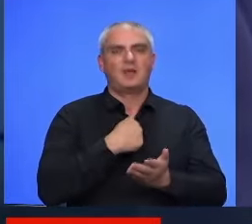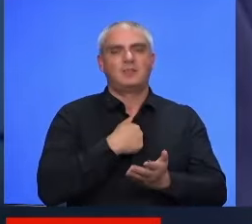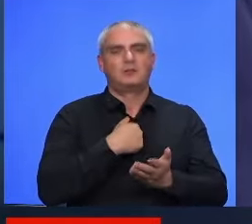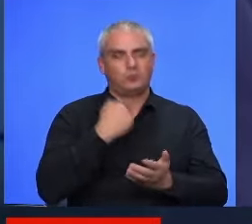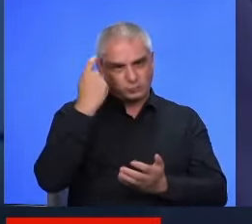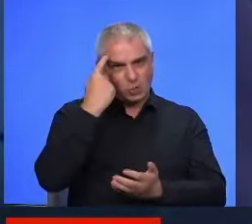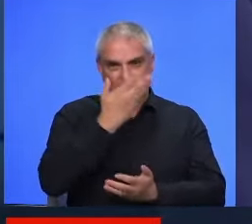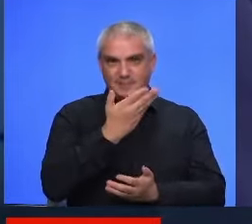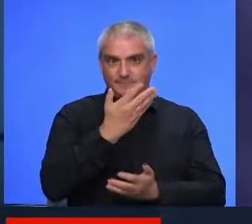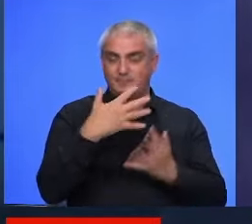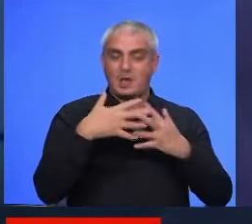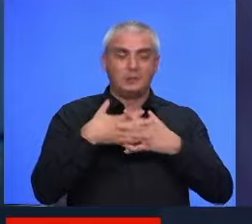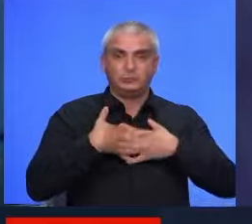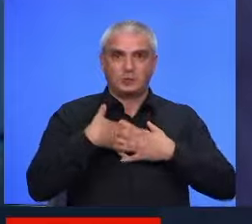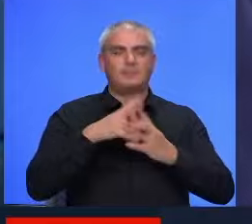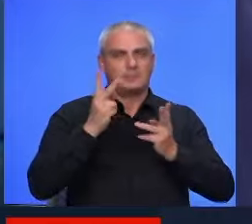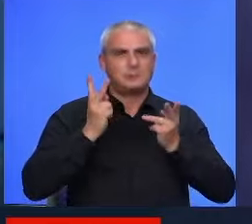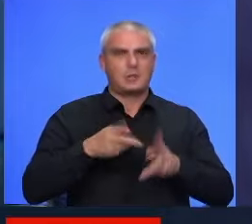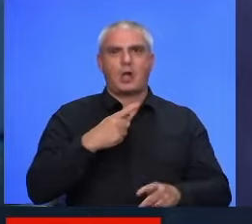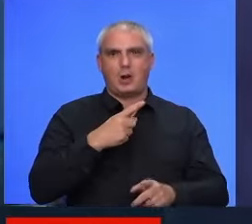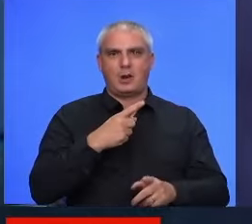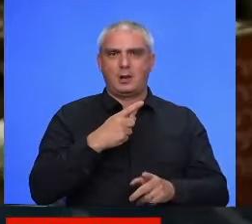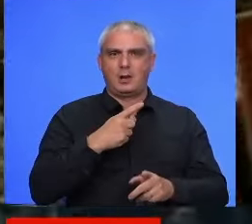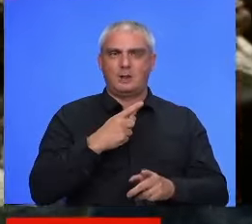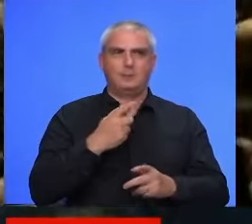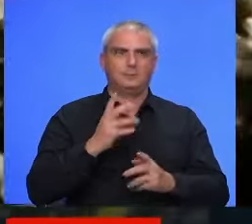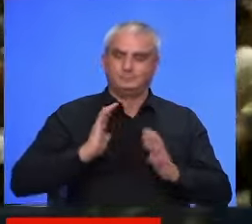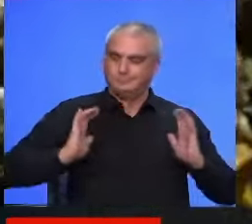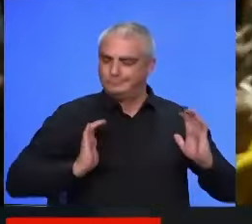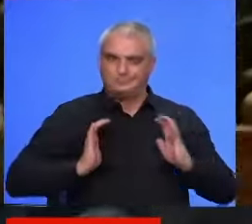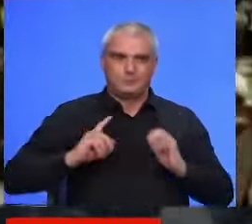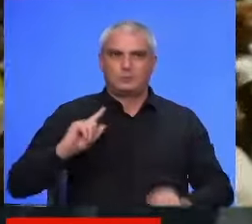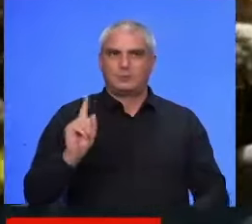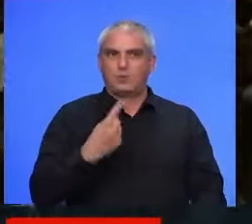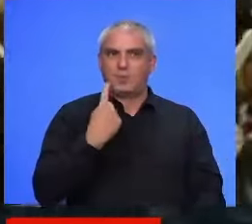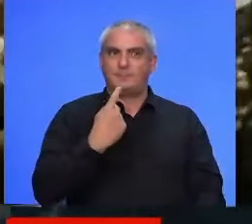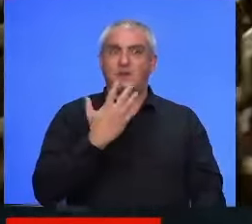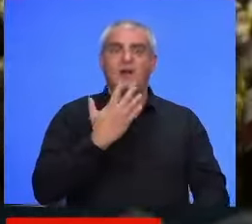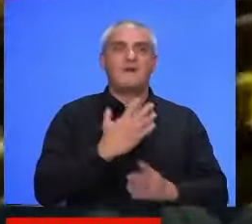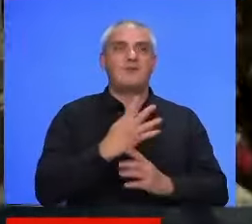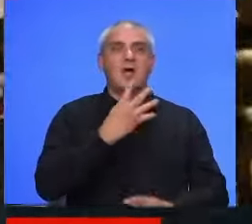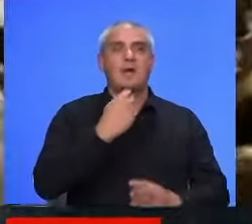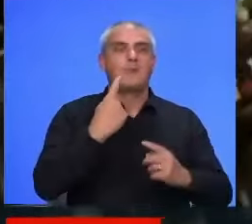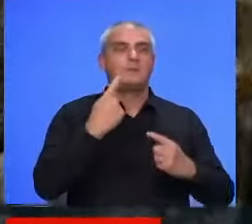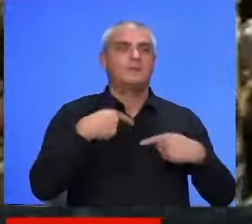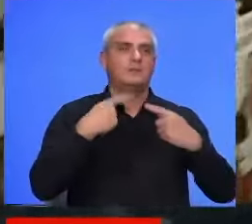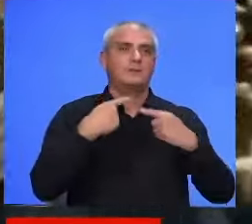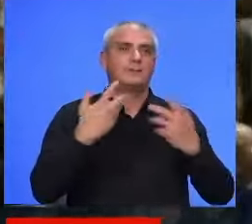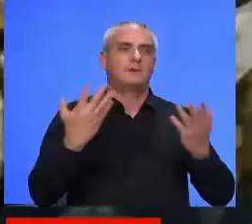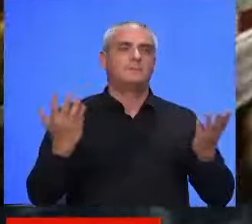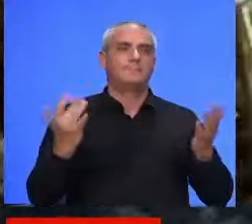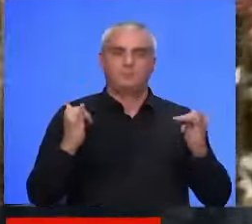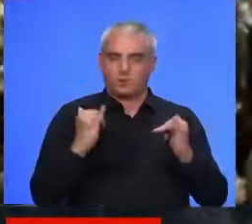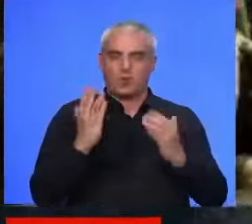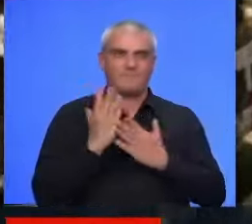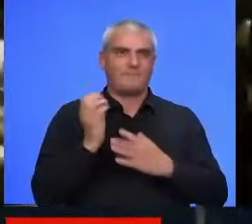יודעים שלארצות הברית יש את היכולת לדחוק בכל הצדדים. 401 ימים חלפו, החורף גם